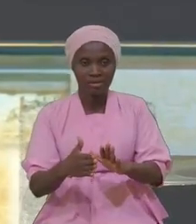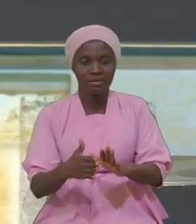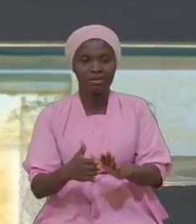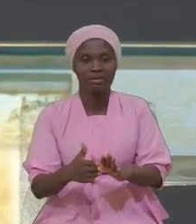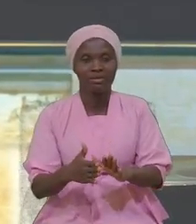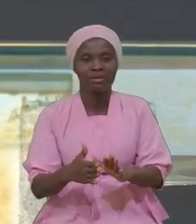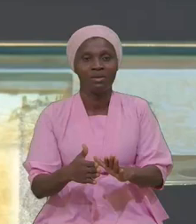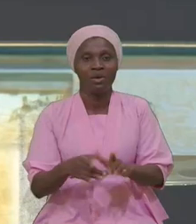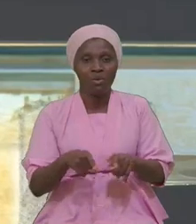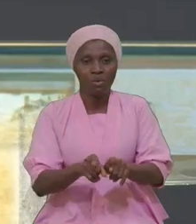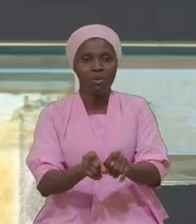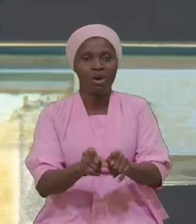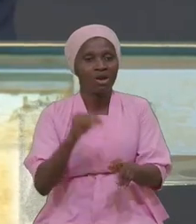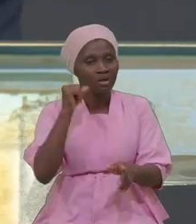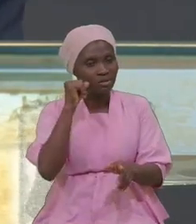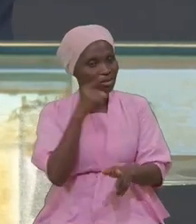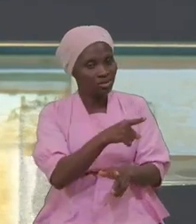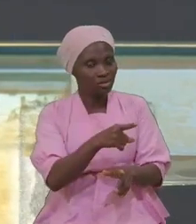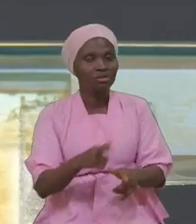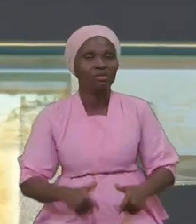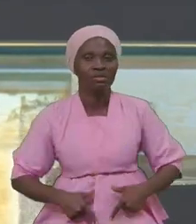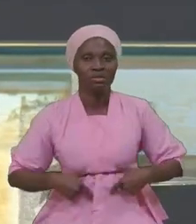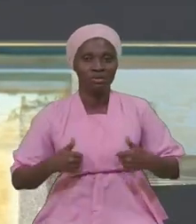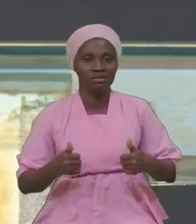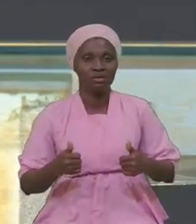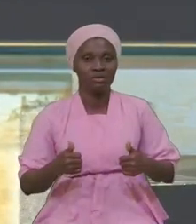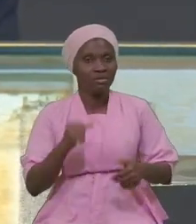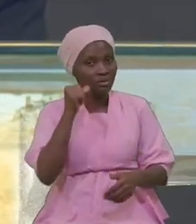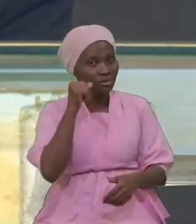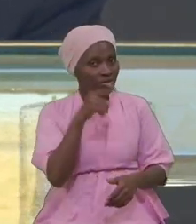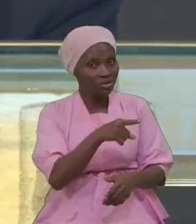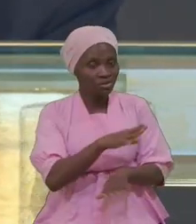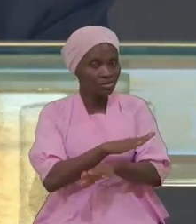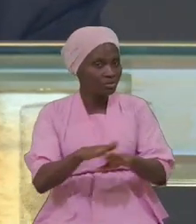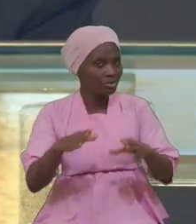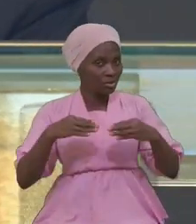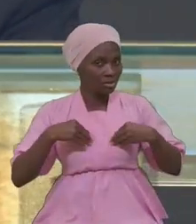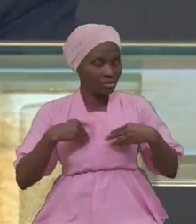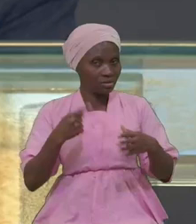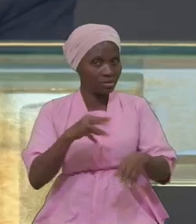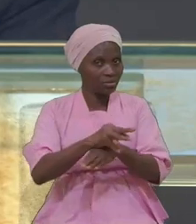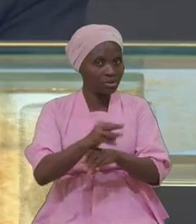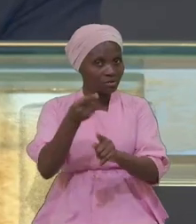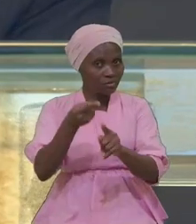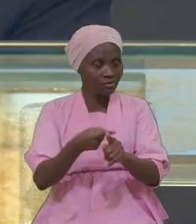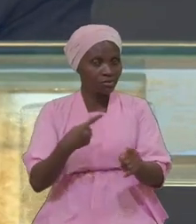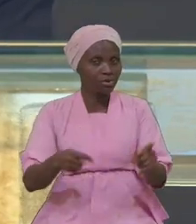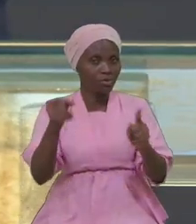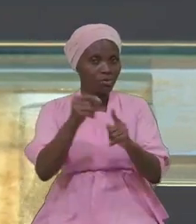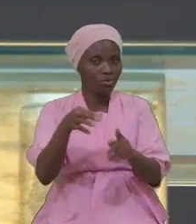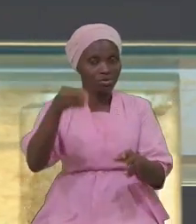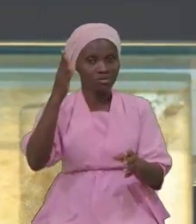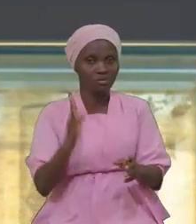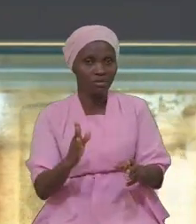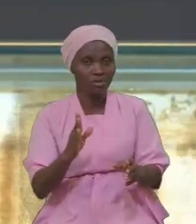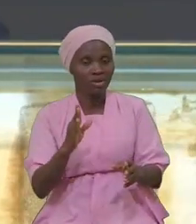Elle n'accepte pas le message de la parole de Dieu. Celui qui doit être ami du